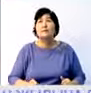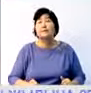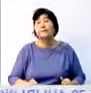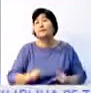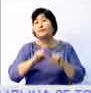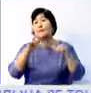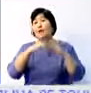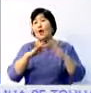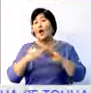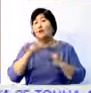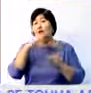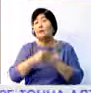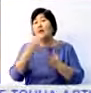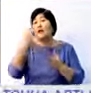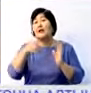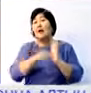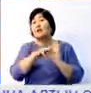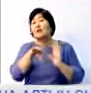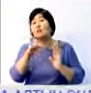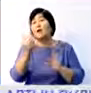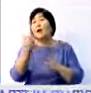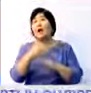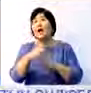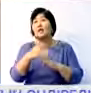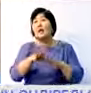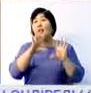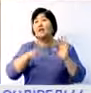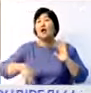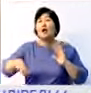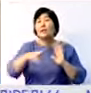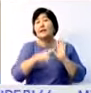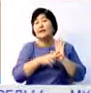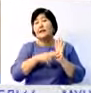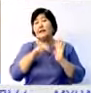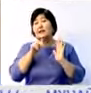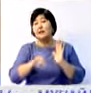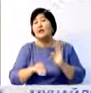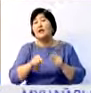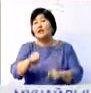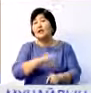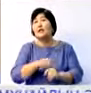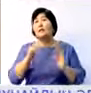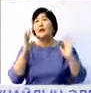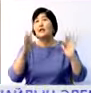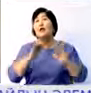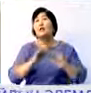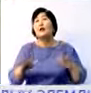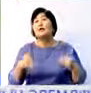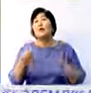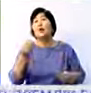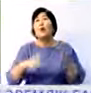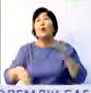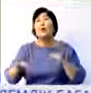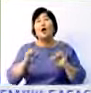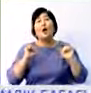Нысан құрылысына аудандық бюджеттен 46 миллион теңге қаржы бөлінді. Жалпы аумағы 8000 шаршы метр болатын саябақта балалар арналған ойын алаңы